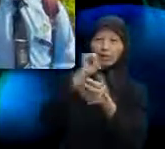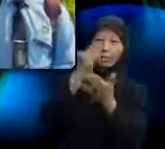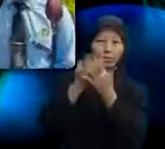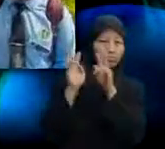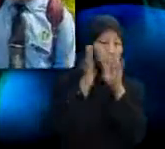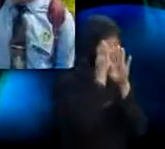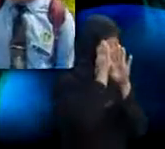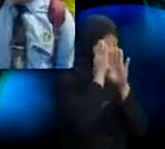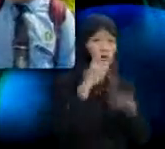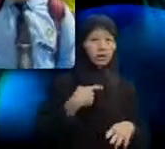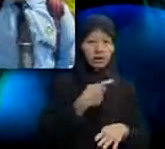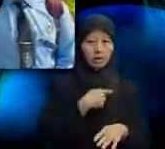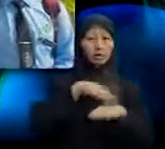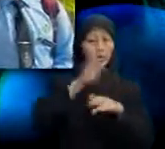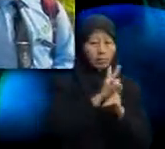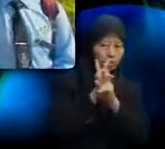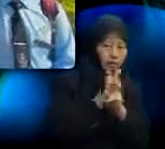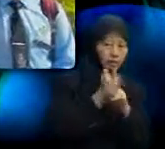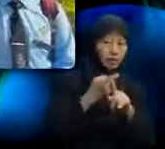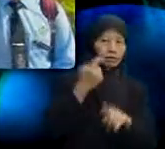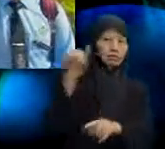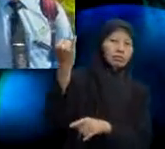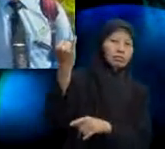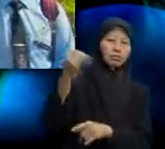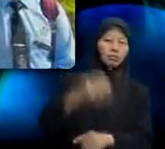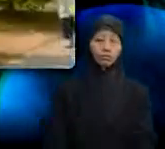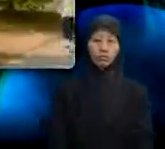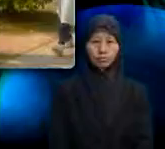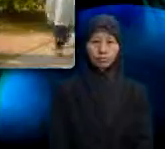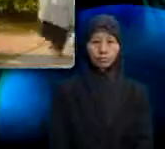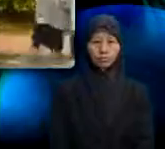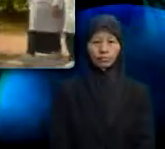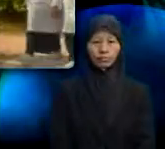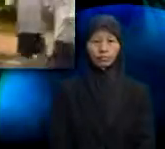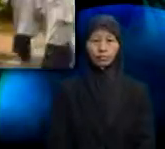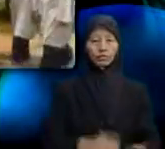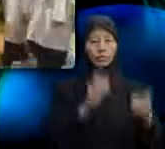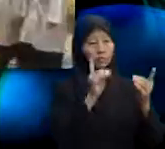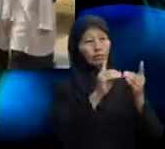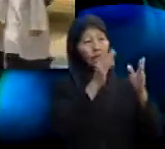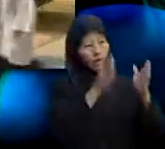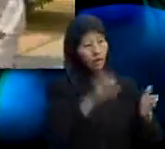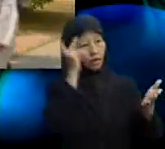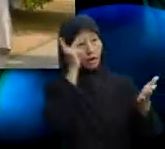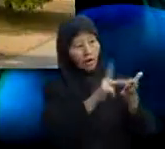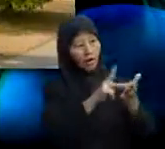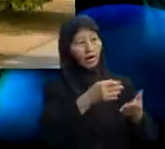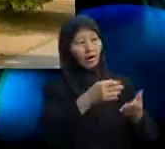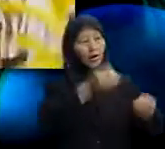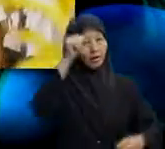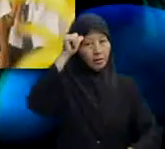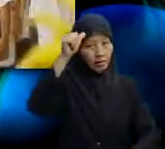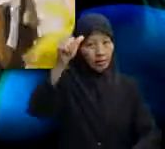maksiat. Ini boleh menyebabkan kita lebih terpelihara daripada keburukan. Berilah salam kepada orang-orang yang kita